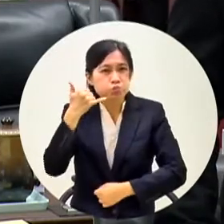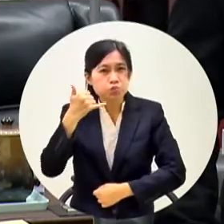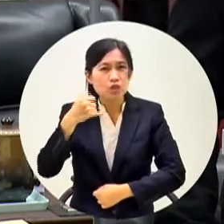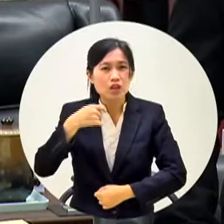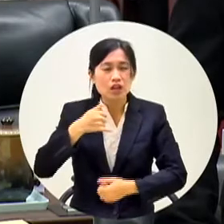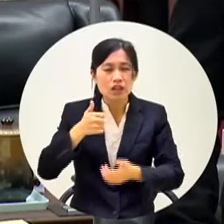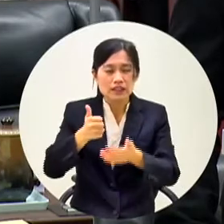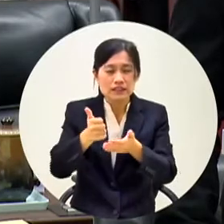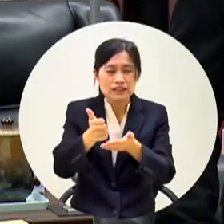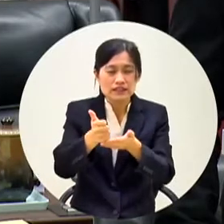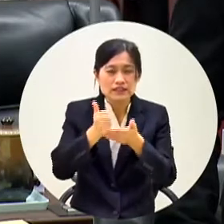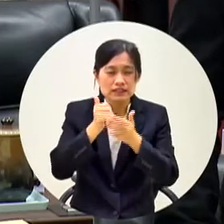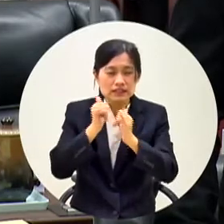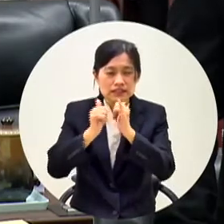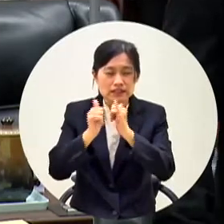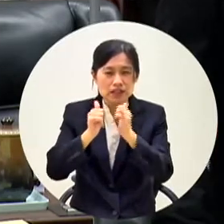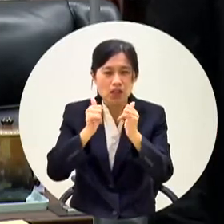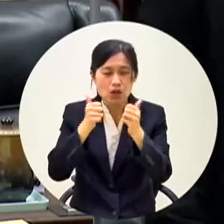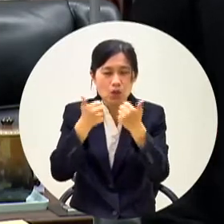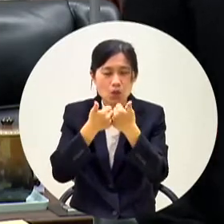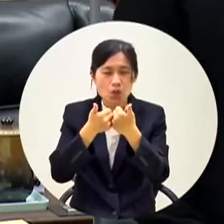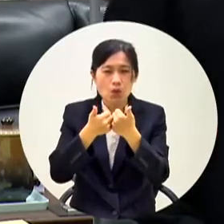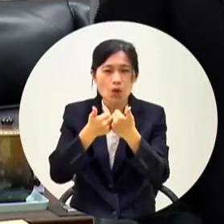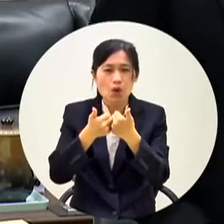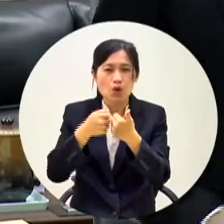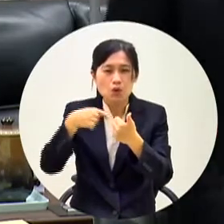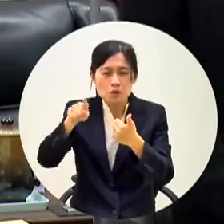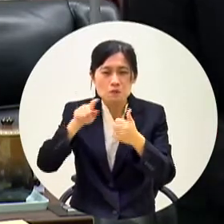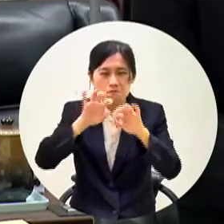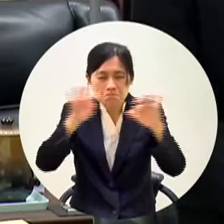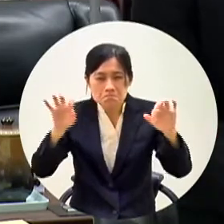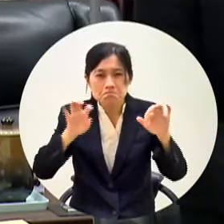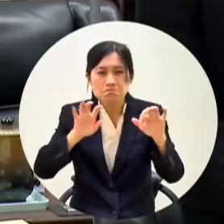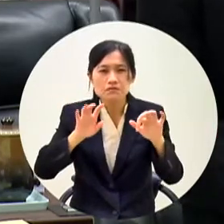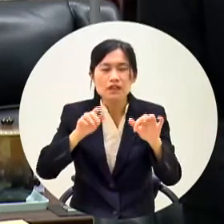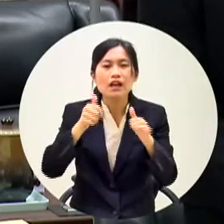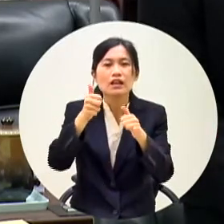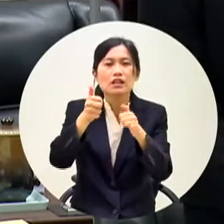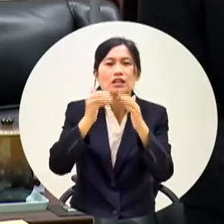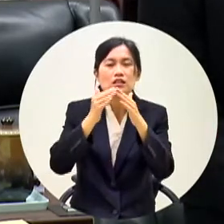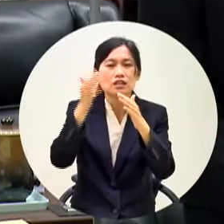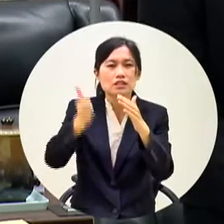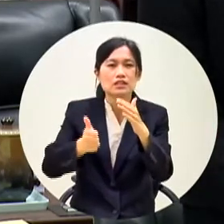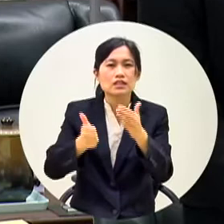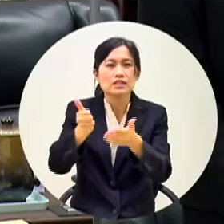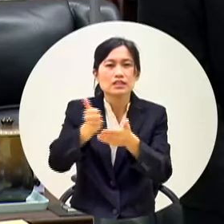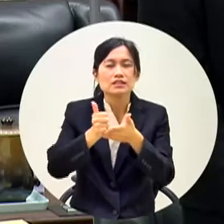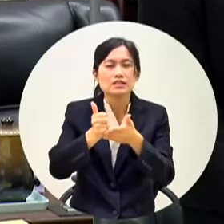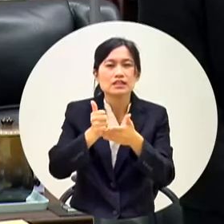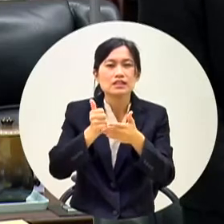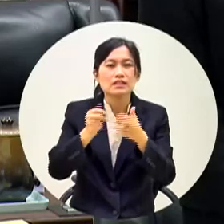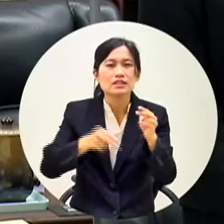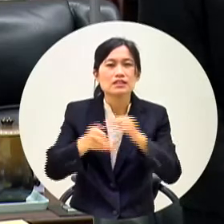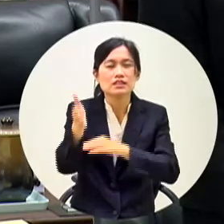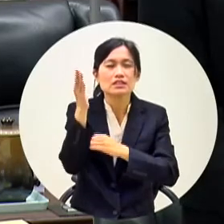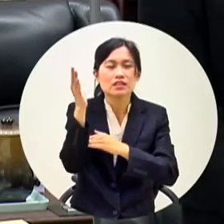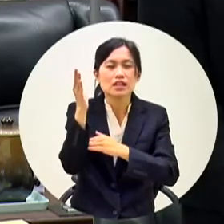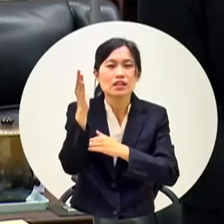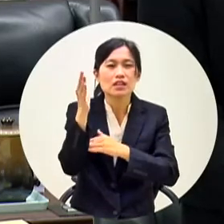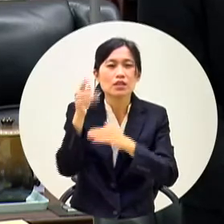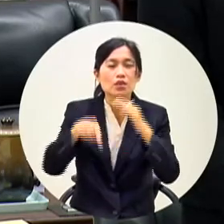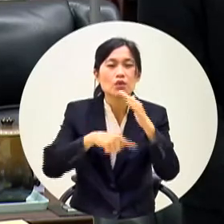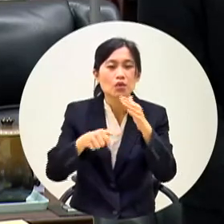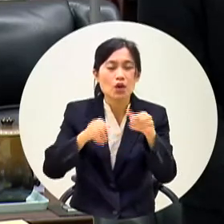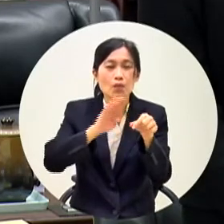况，非常感谢市长。那昨天的时候也很谢谢市长，在这过程当中，这个请行政院南部服务中心的陈正文执行长，率